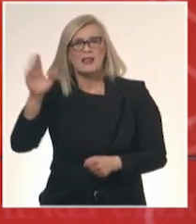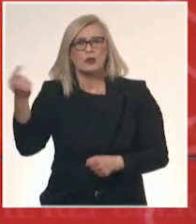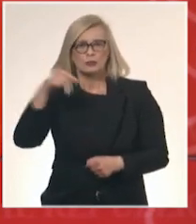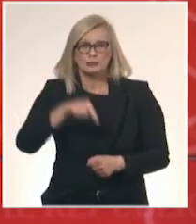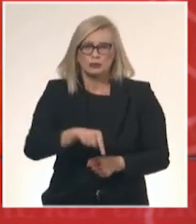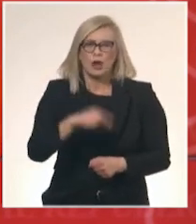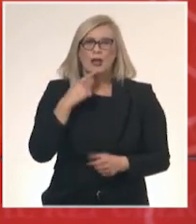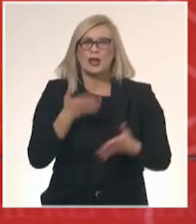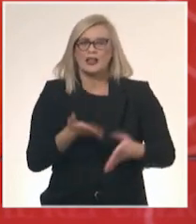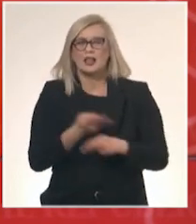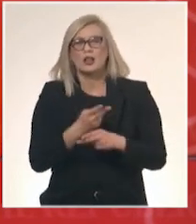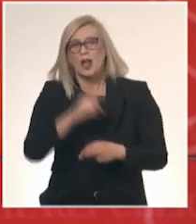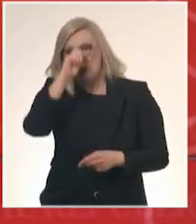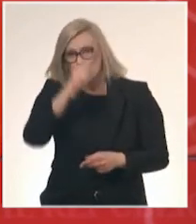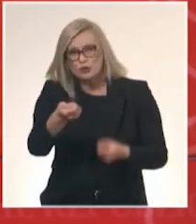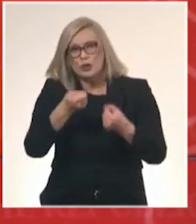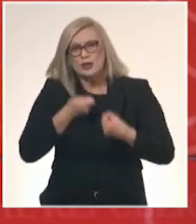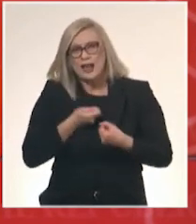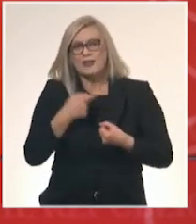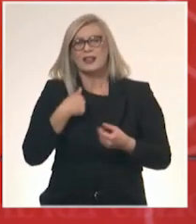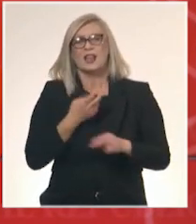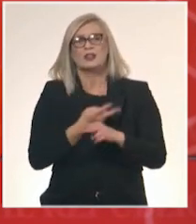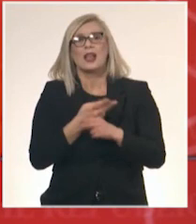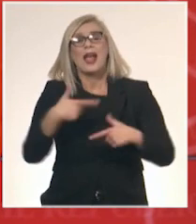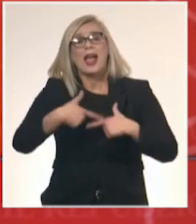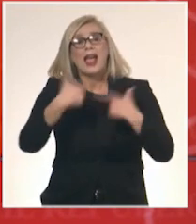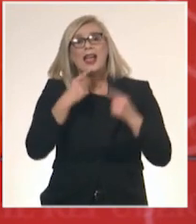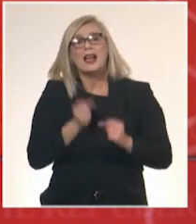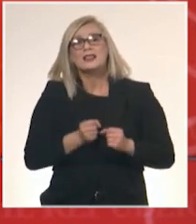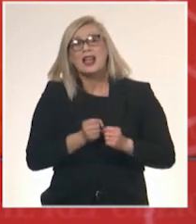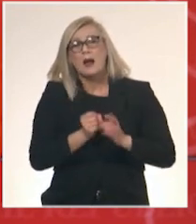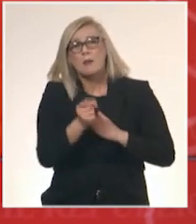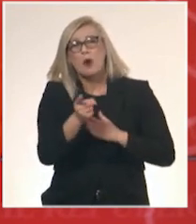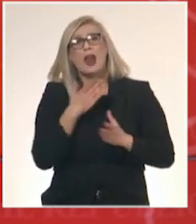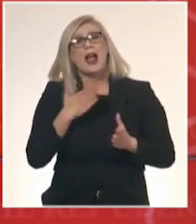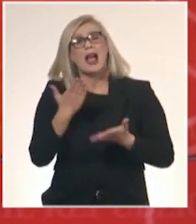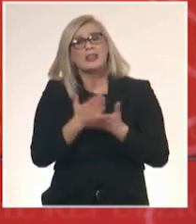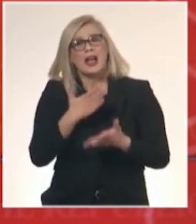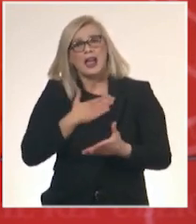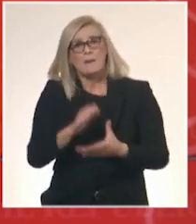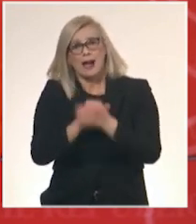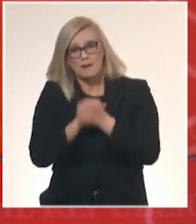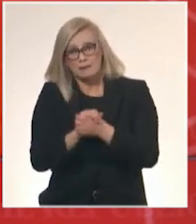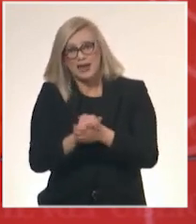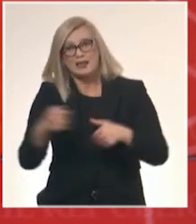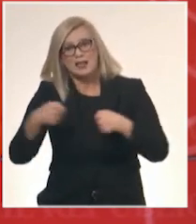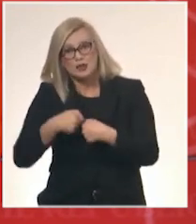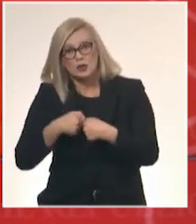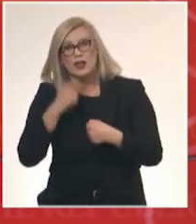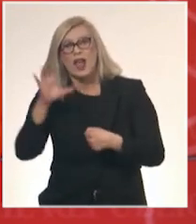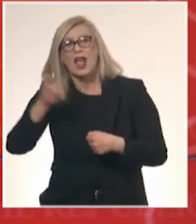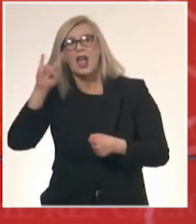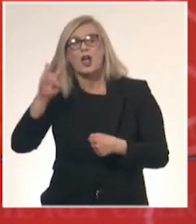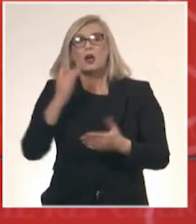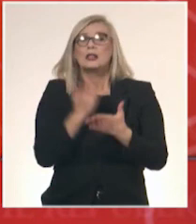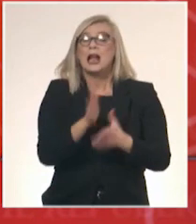и оддавање почит на нашата земја и народ е јасна порака дека имаме пријатели и сојузници во Европската Унија, и дека Северна Македонија